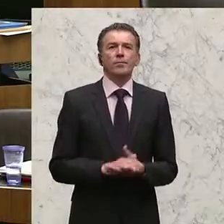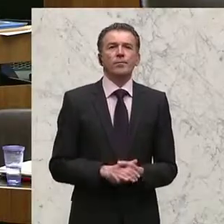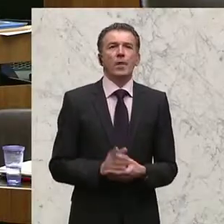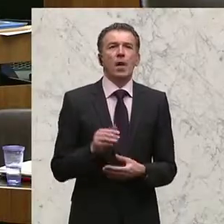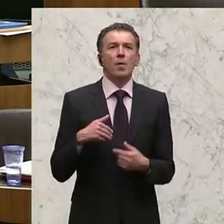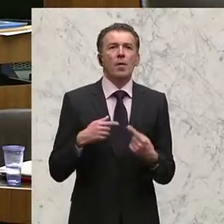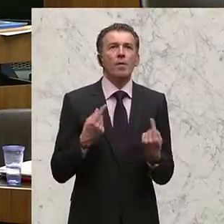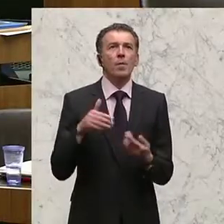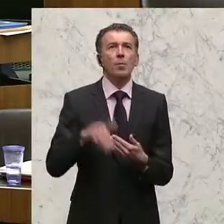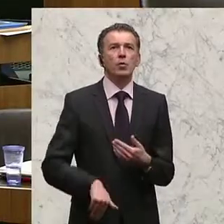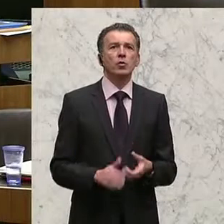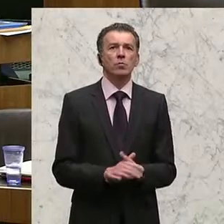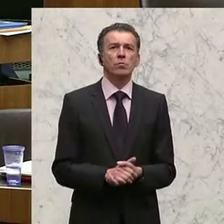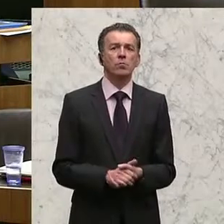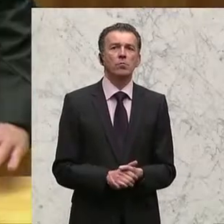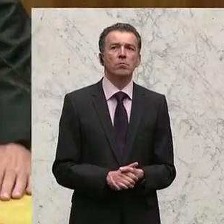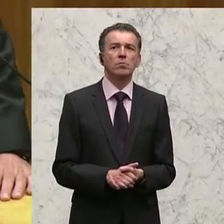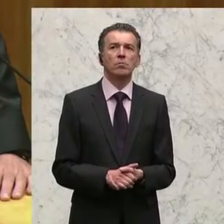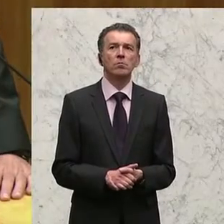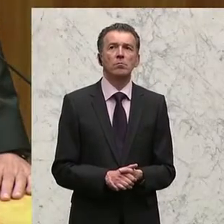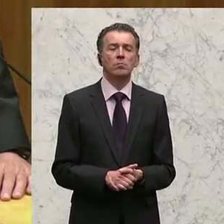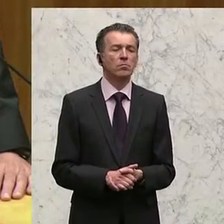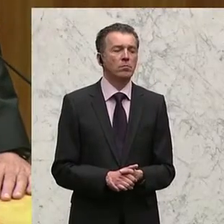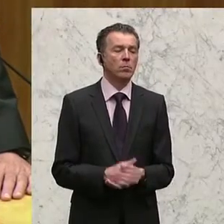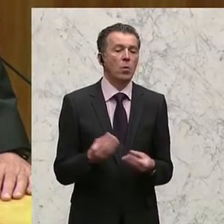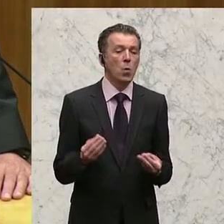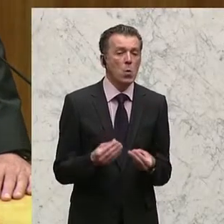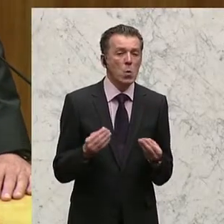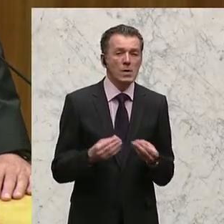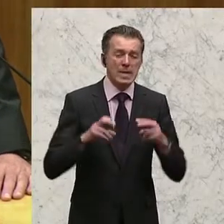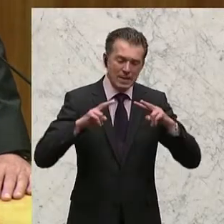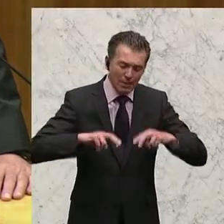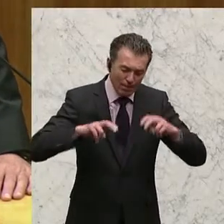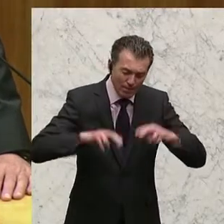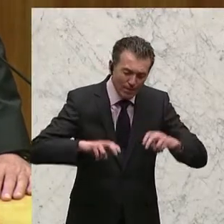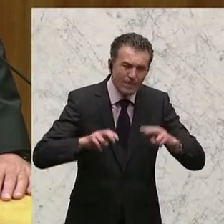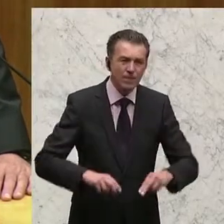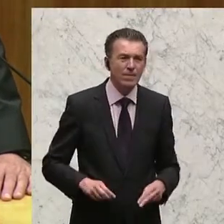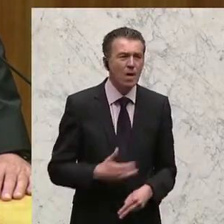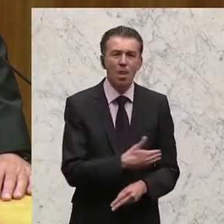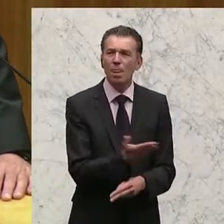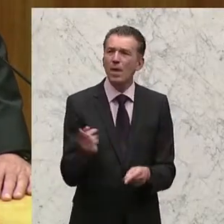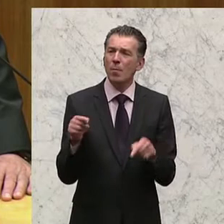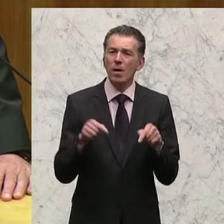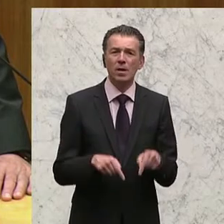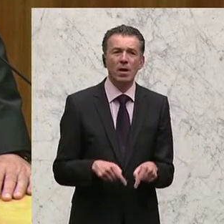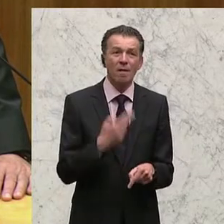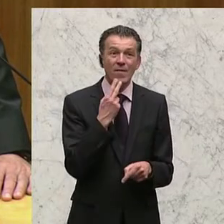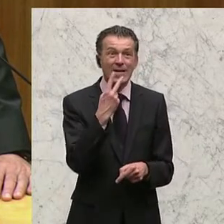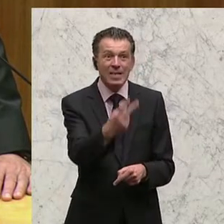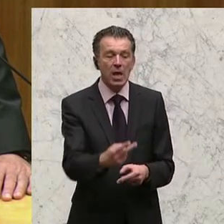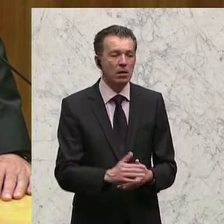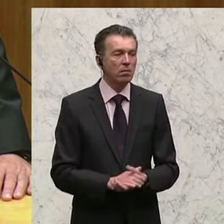Aber wir müssen diesen Ursachen auf den Grund gehen. Und niemand hier will das